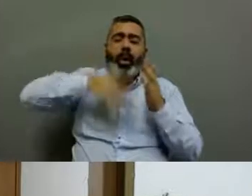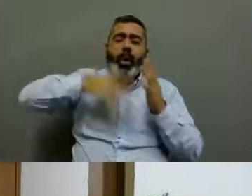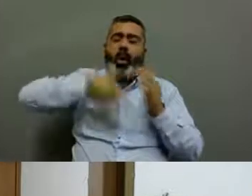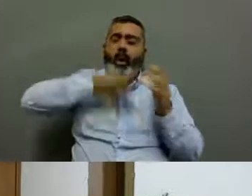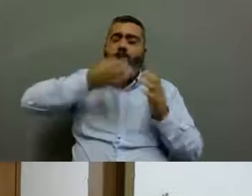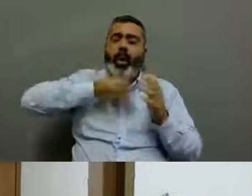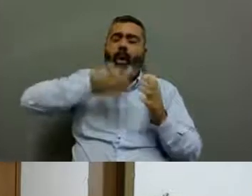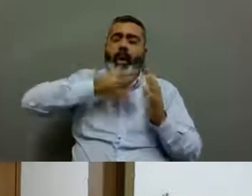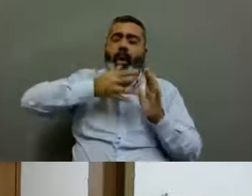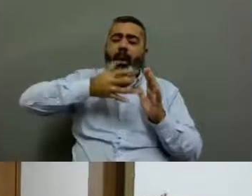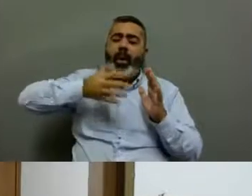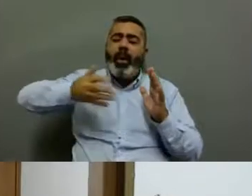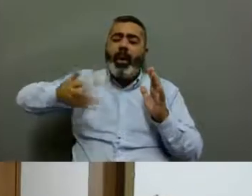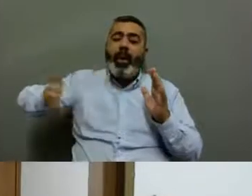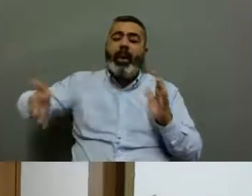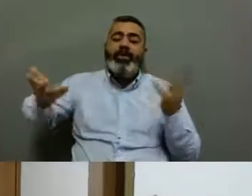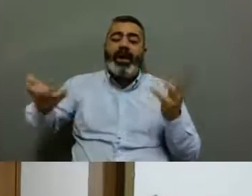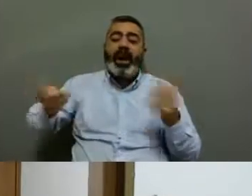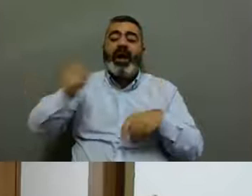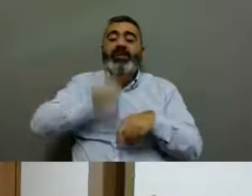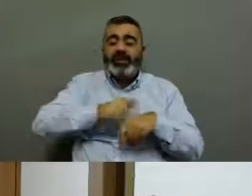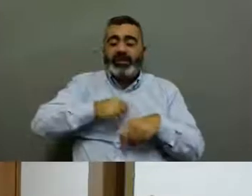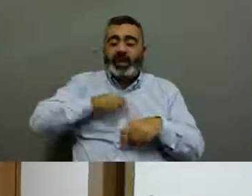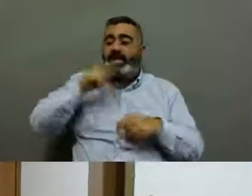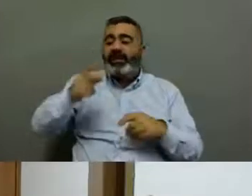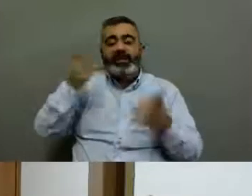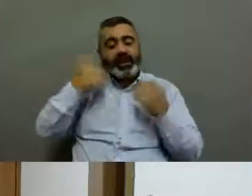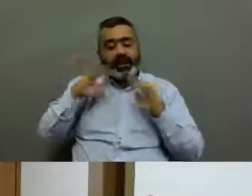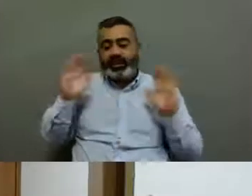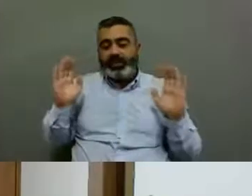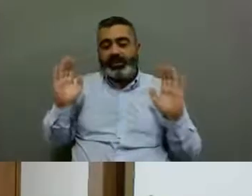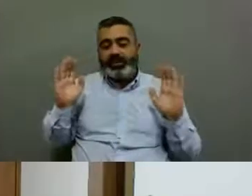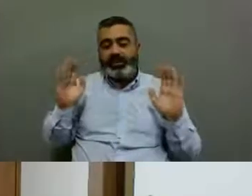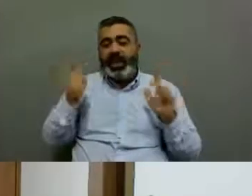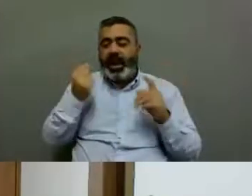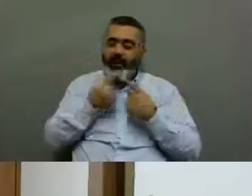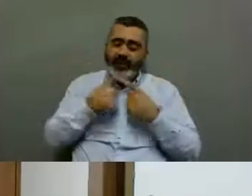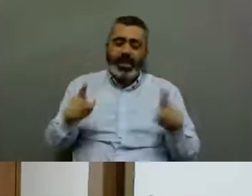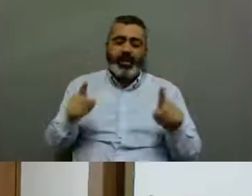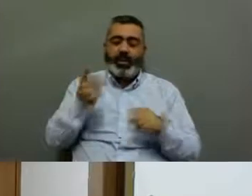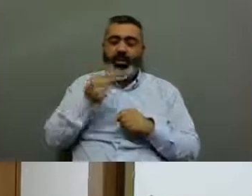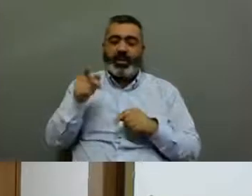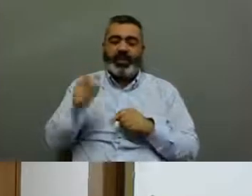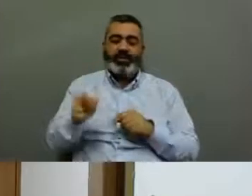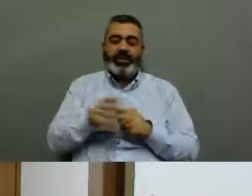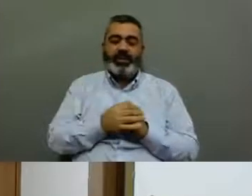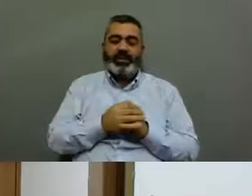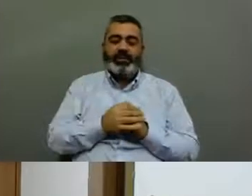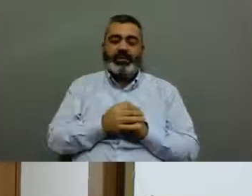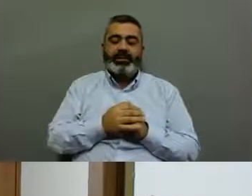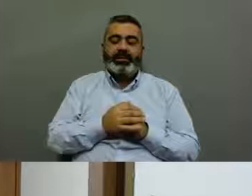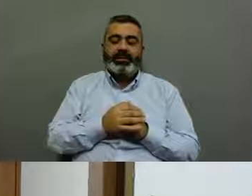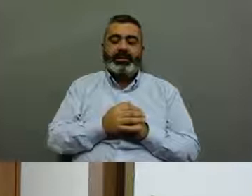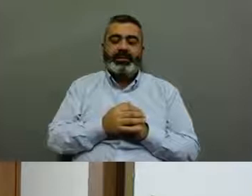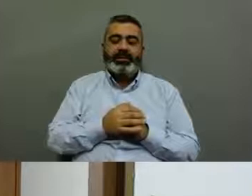απάντηση. Αλλά νομίζω δεν έχω κάποια απάντηση. Είναι λίγο περίπλοκο το θέμα της ταυτότητας.